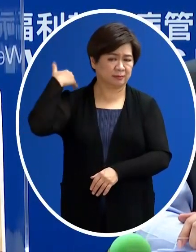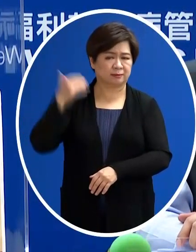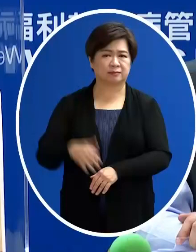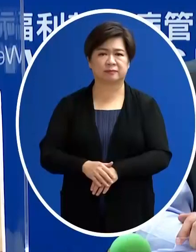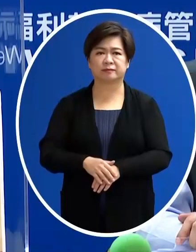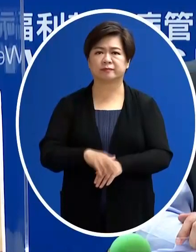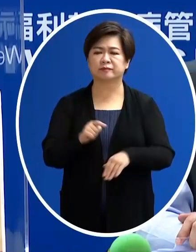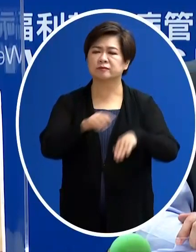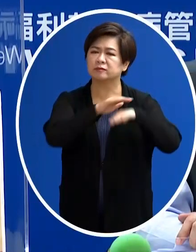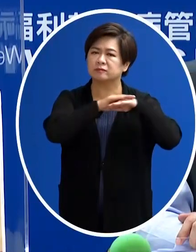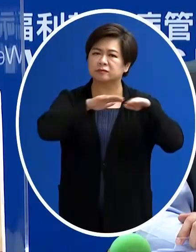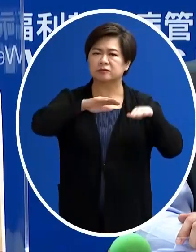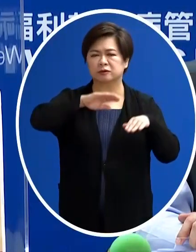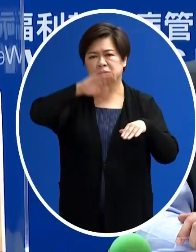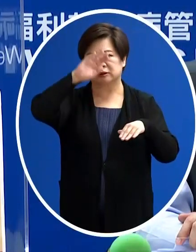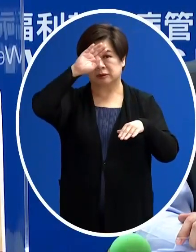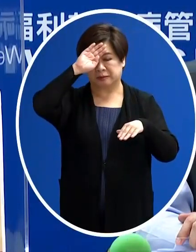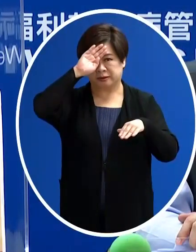安宁疗愈